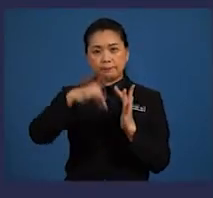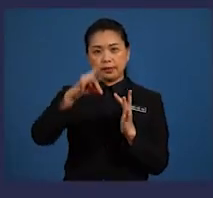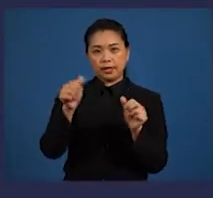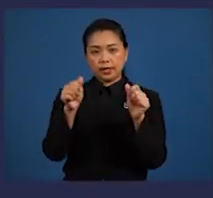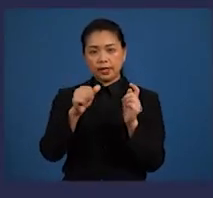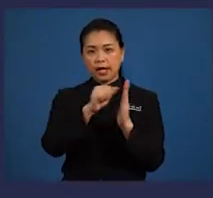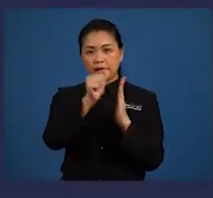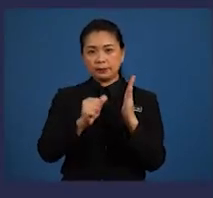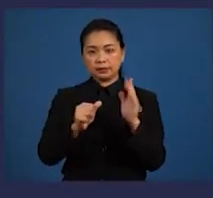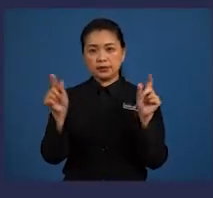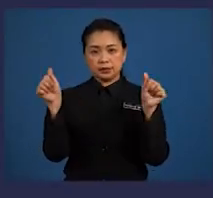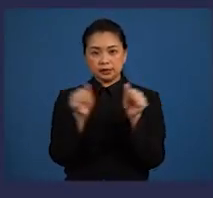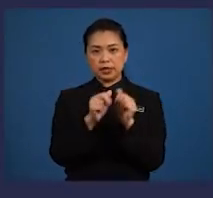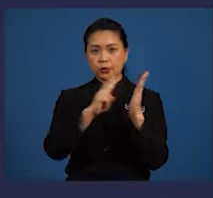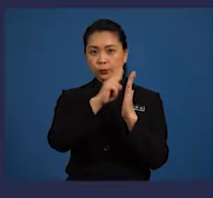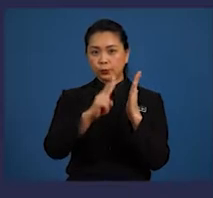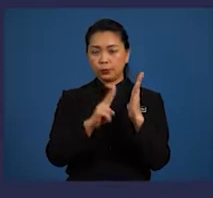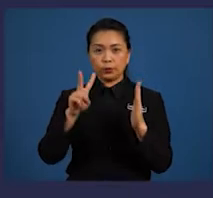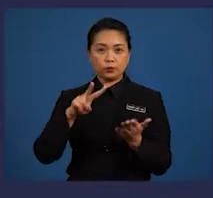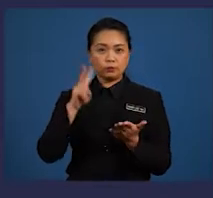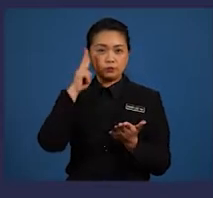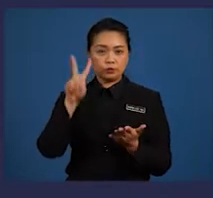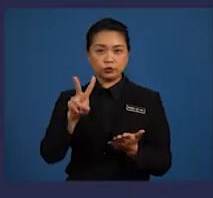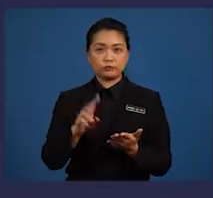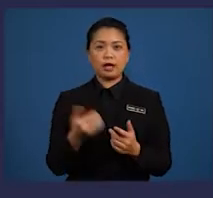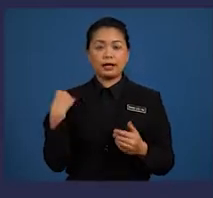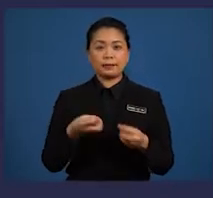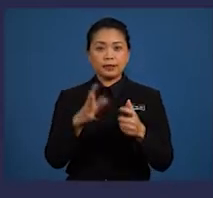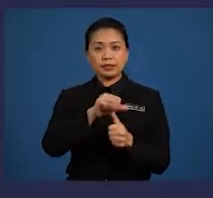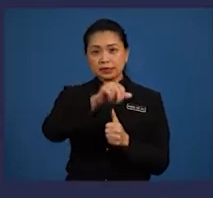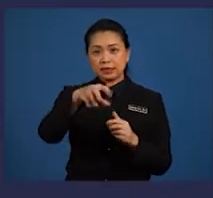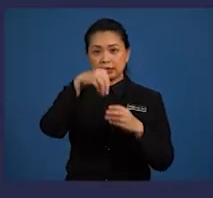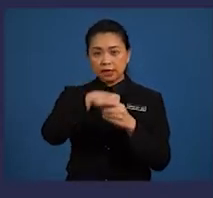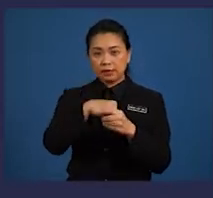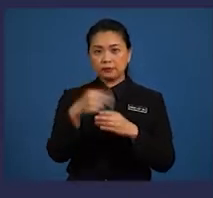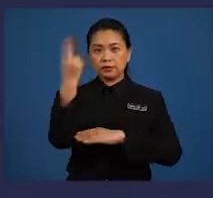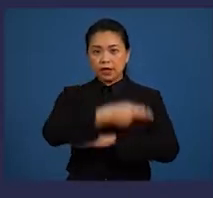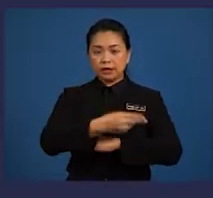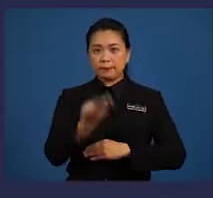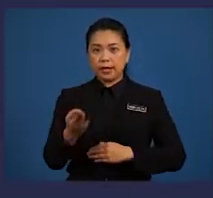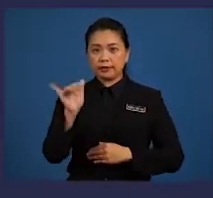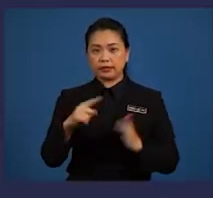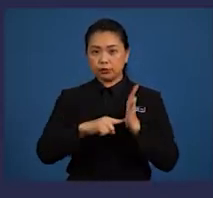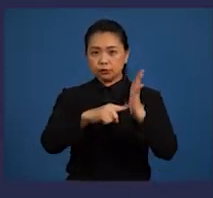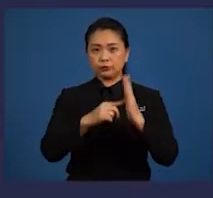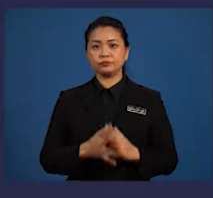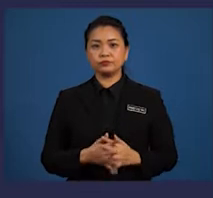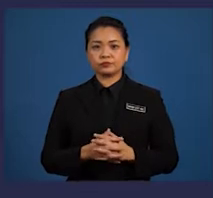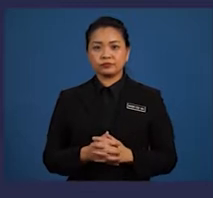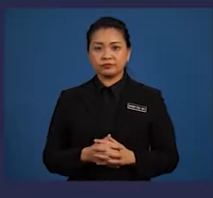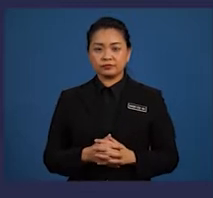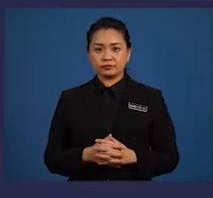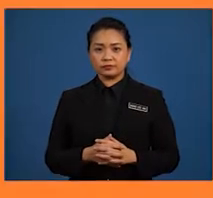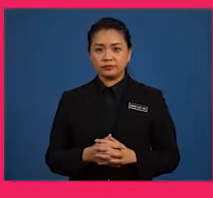grafik yang sesuai akan dapat memberikan kesan yang lebih mendalam terhadap bahan yang dipaparkan